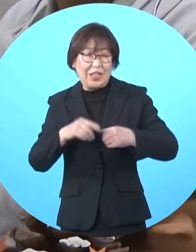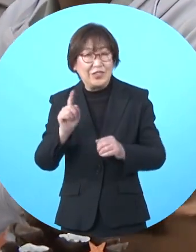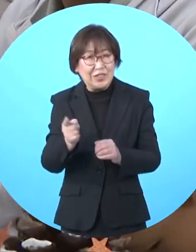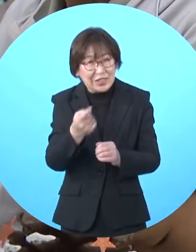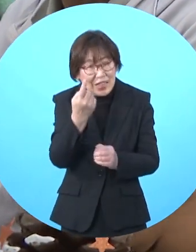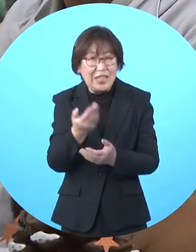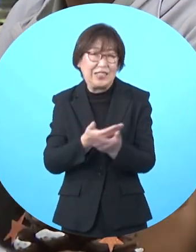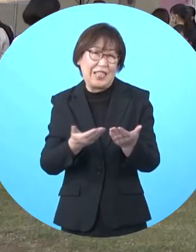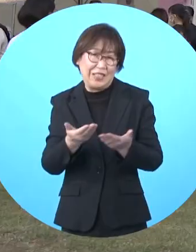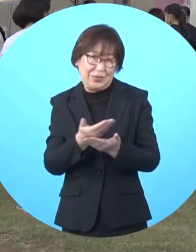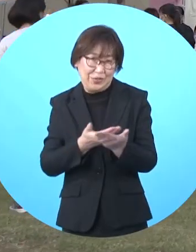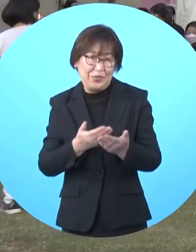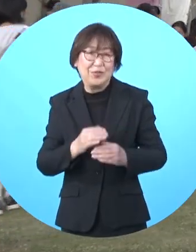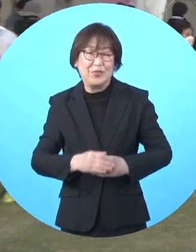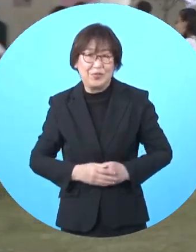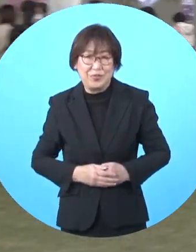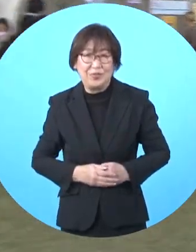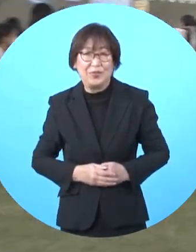親しむのは。